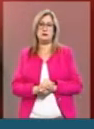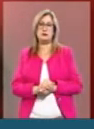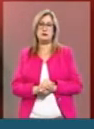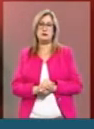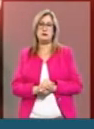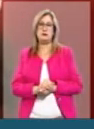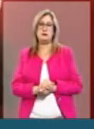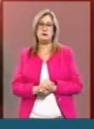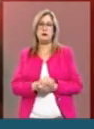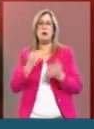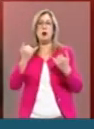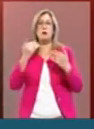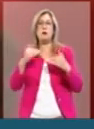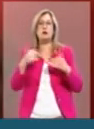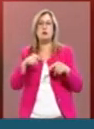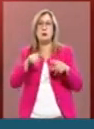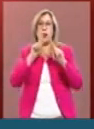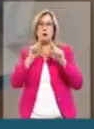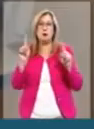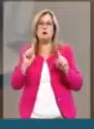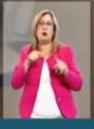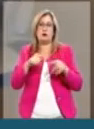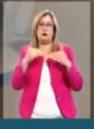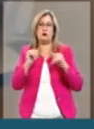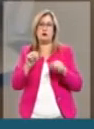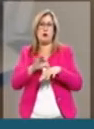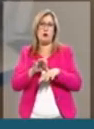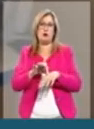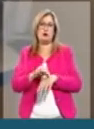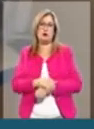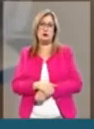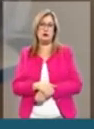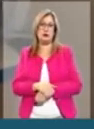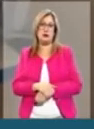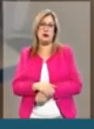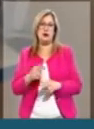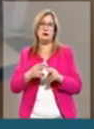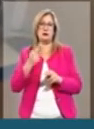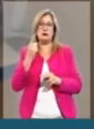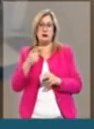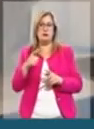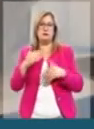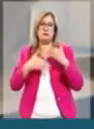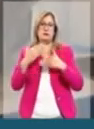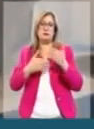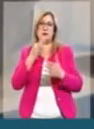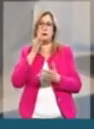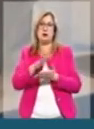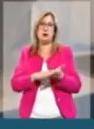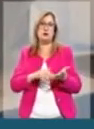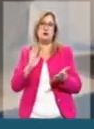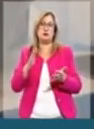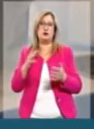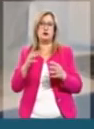Сондайға арналған именно мықты машинкалар. Бұл цех алдағы уақытта жергілікті кәсіпорындарда шығарылатын теріден жасалған түрлі